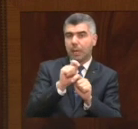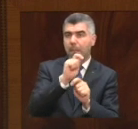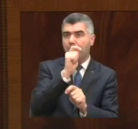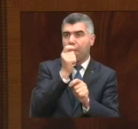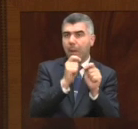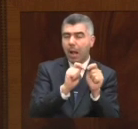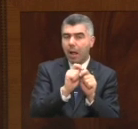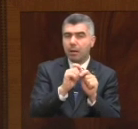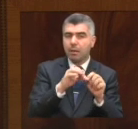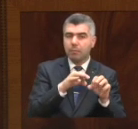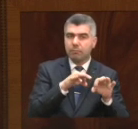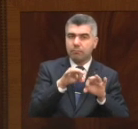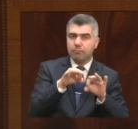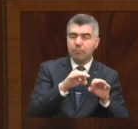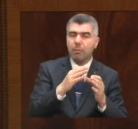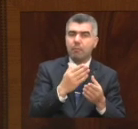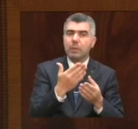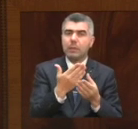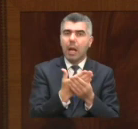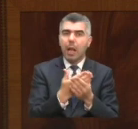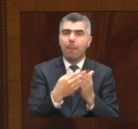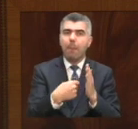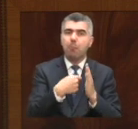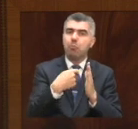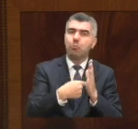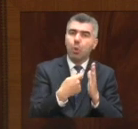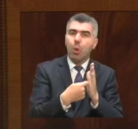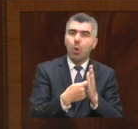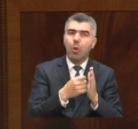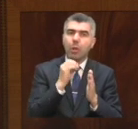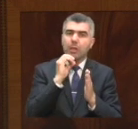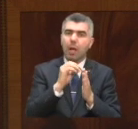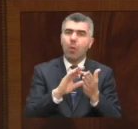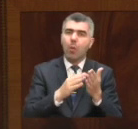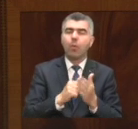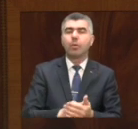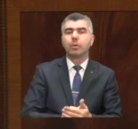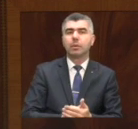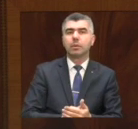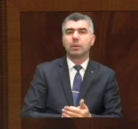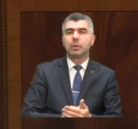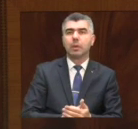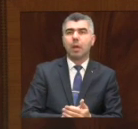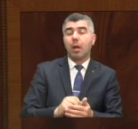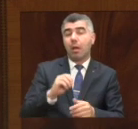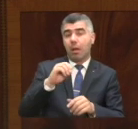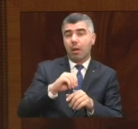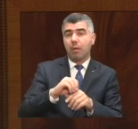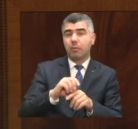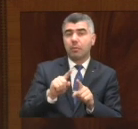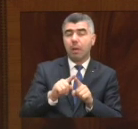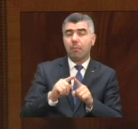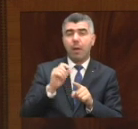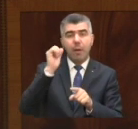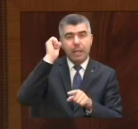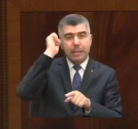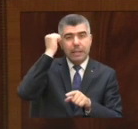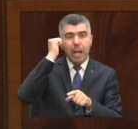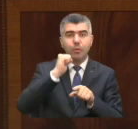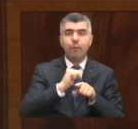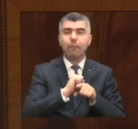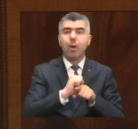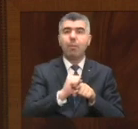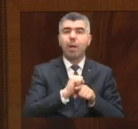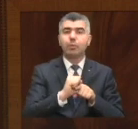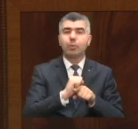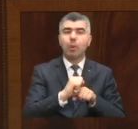التدبير طلبات احداث المشاريع اخيرا تاهيل الموارد البشريه العامله بالوكاله